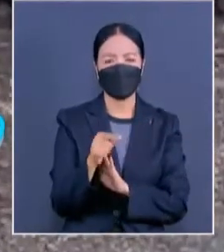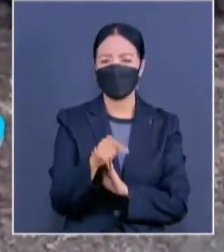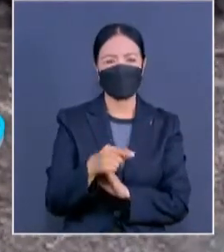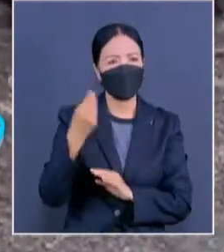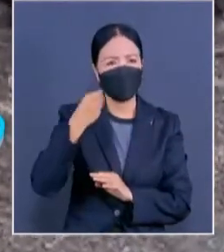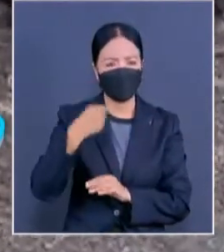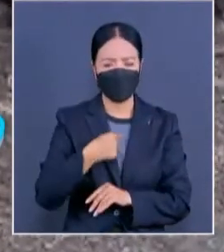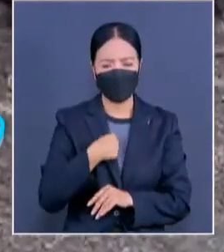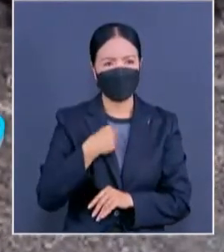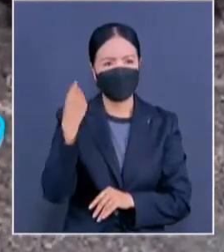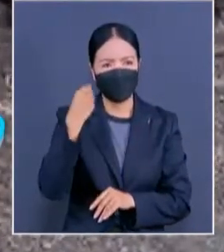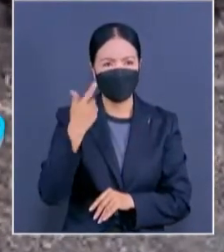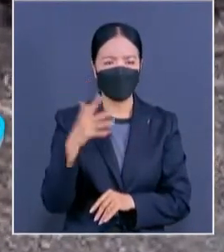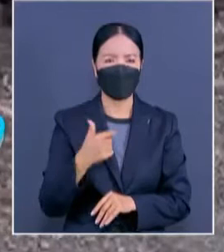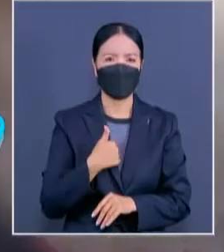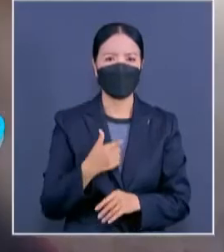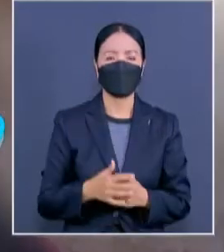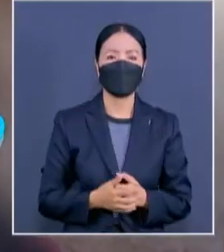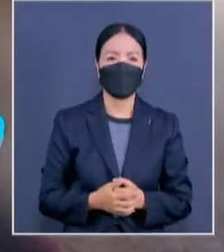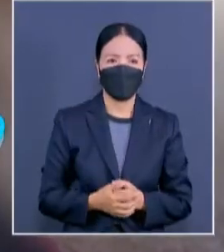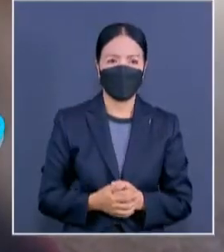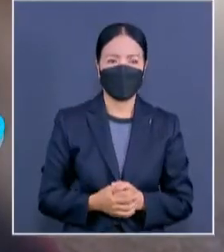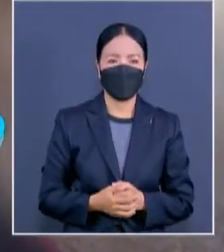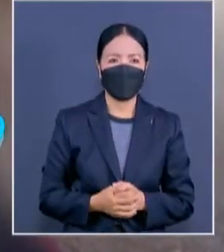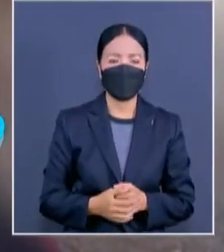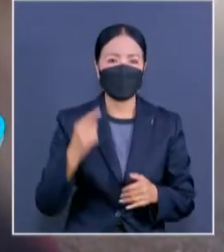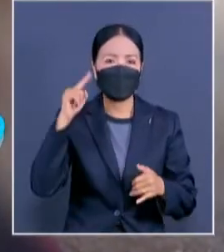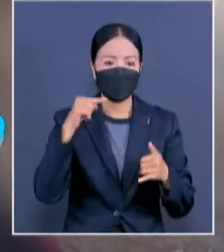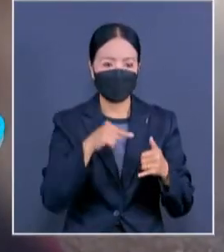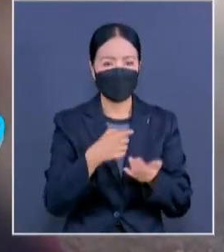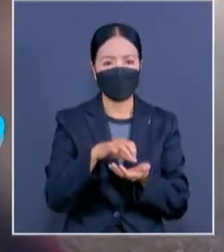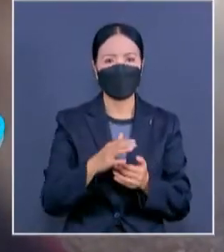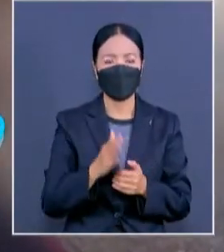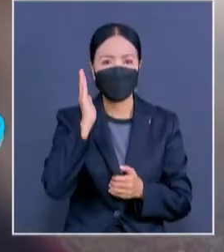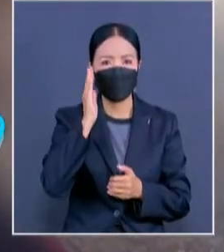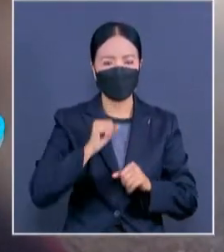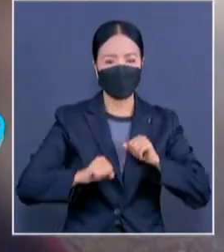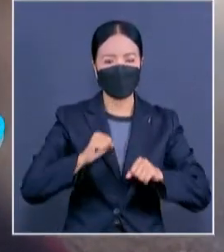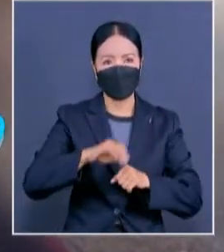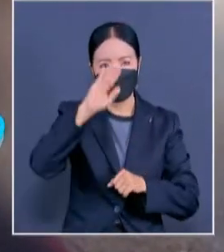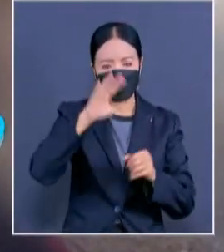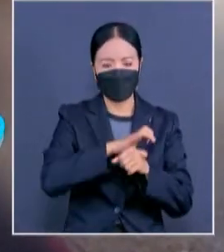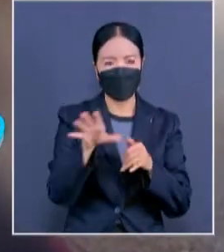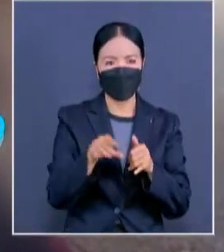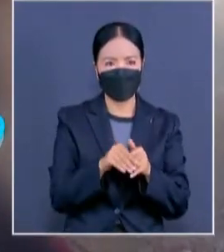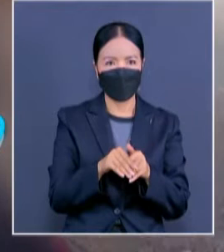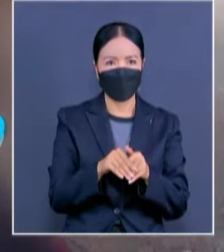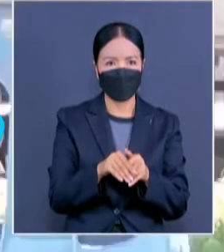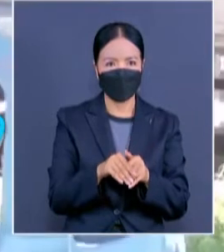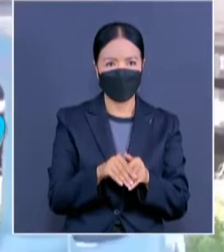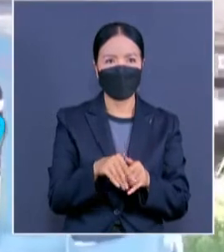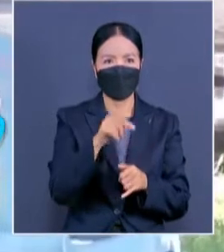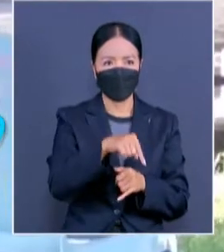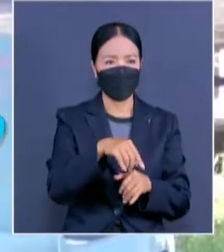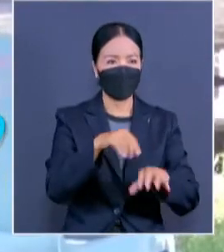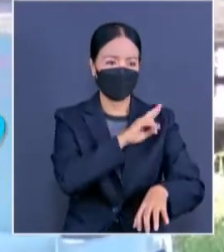การณ์แบบนี้กับเธอหลายครั้งด้วยกันเด็กผู้หญิงคนนี้บอกครับว่าเธอถูกชายวัยรุ่นที่ป่วยโควิดที่เข้ามารับการรักษ